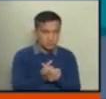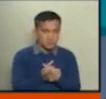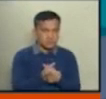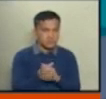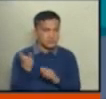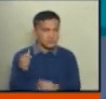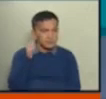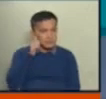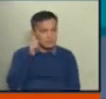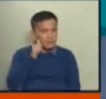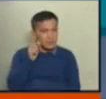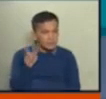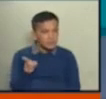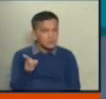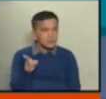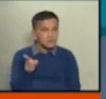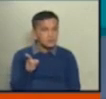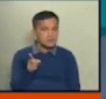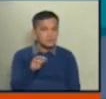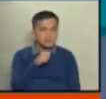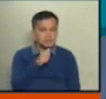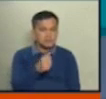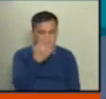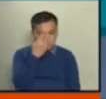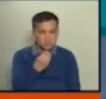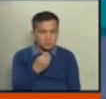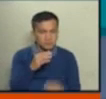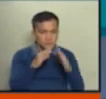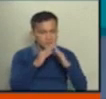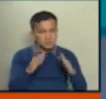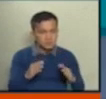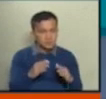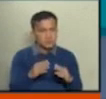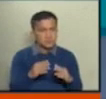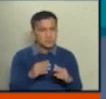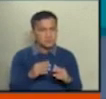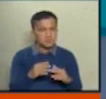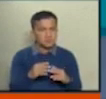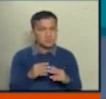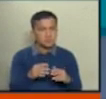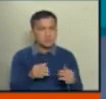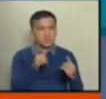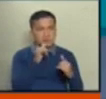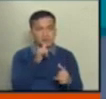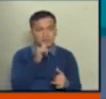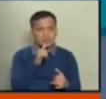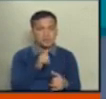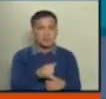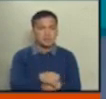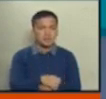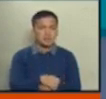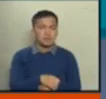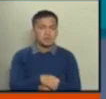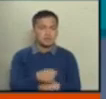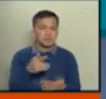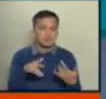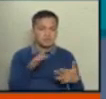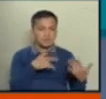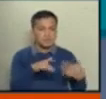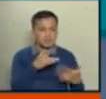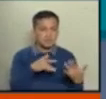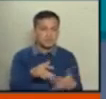kadalagan yung tao, hindi po siya natutulog sa bahay, hindi ko, nakikipag-inuman po yan na kung saan-saan